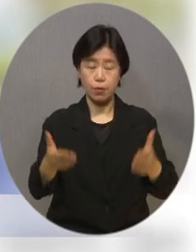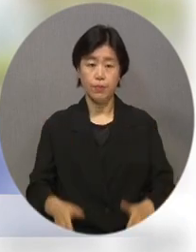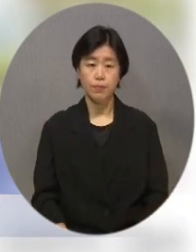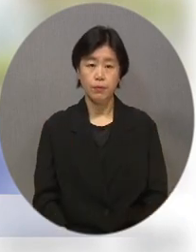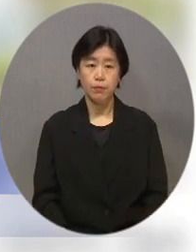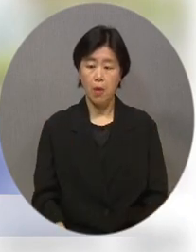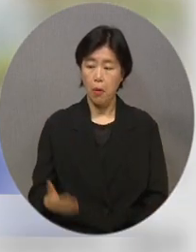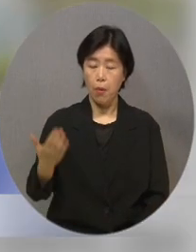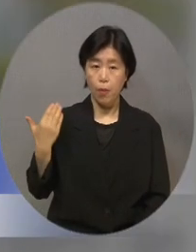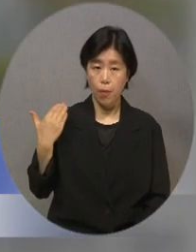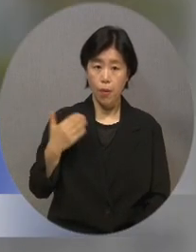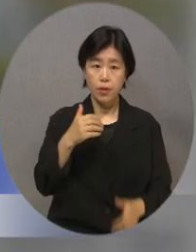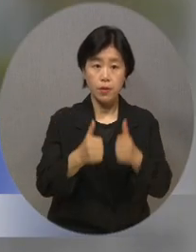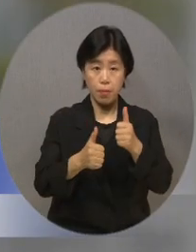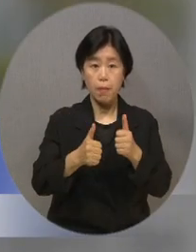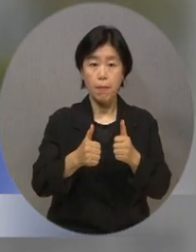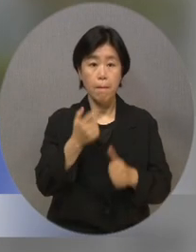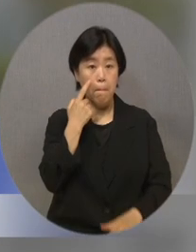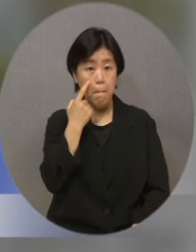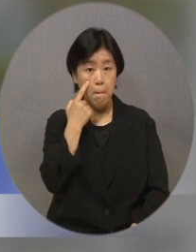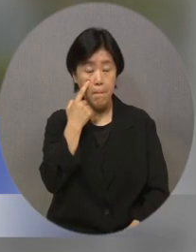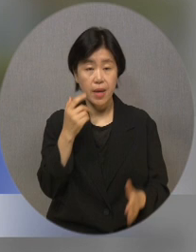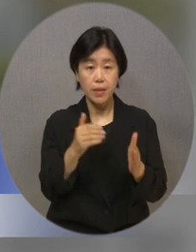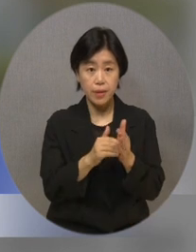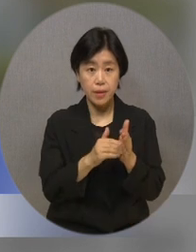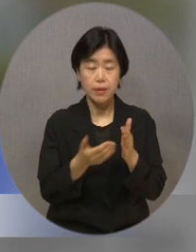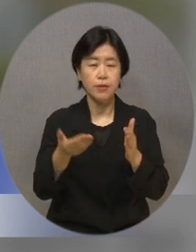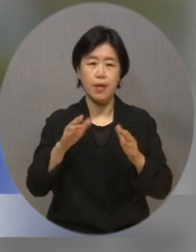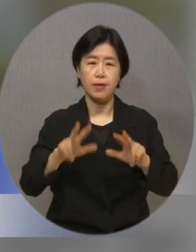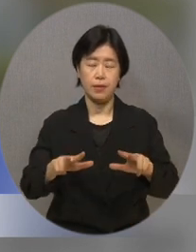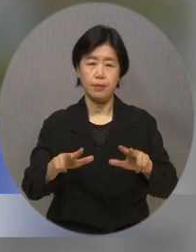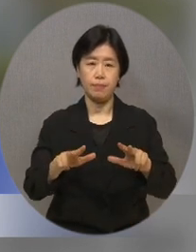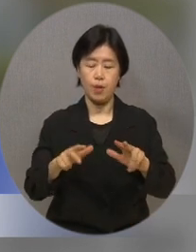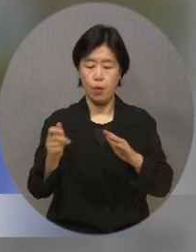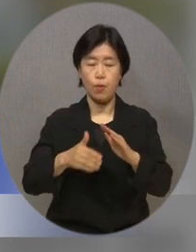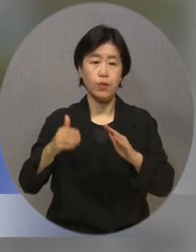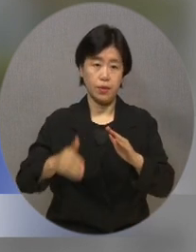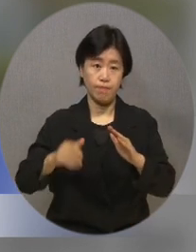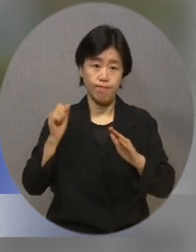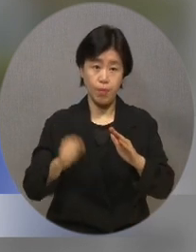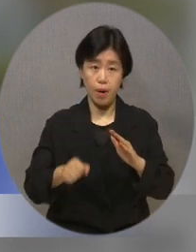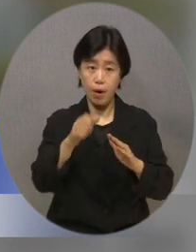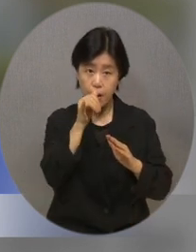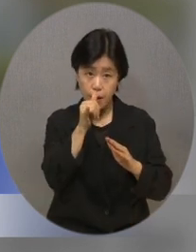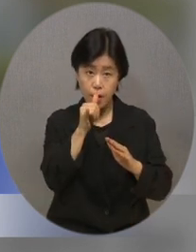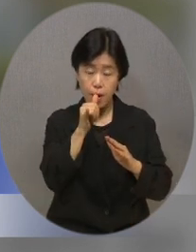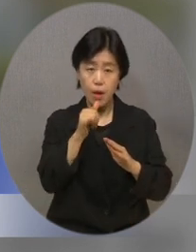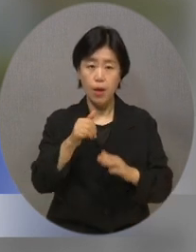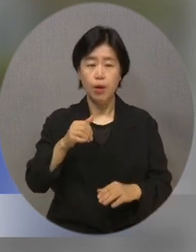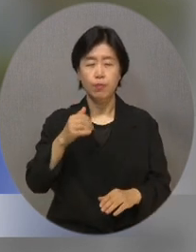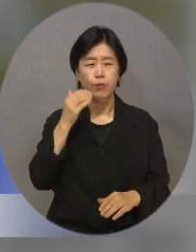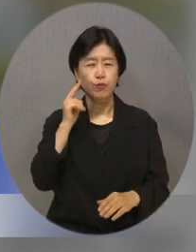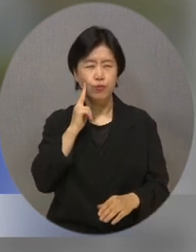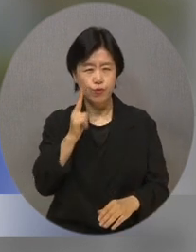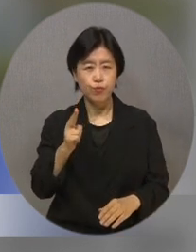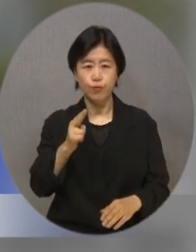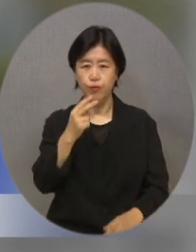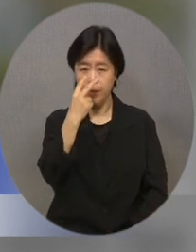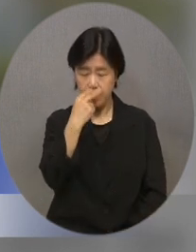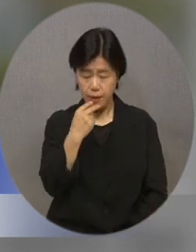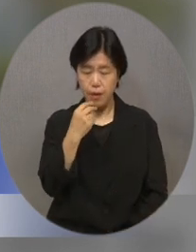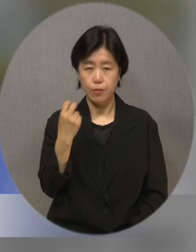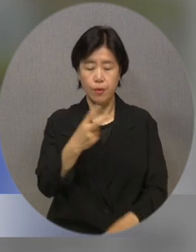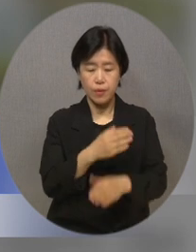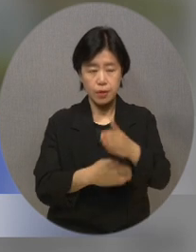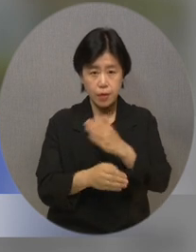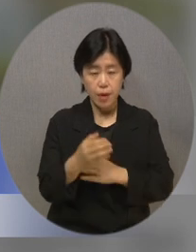점은 기존 전화의학 서비스 대상이 중증 시각 지체장애인에서 중증 뇌변변 자폐성